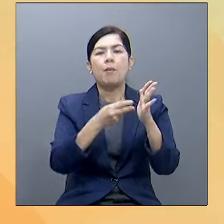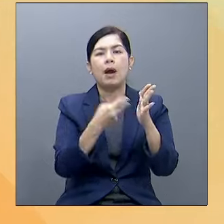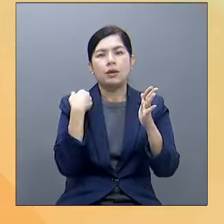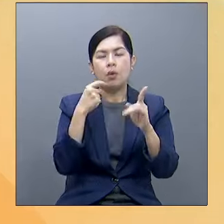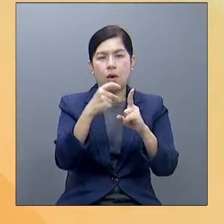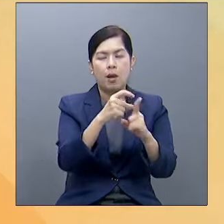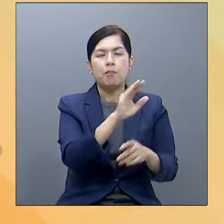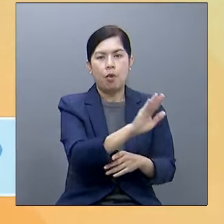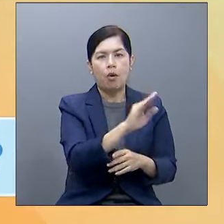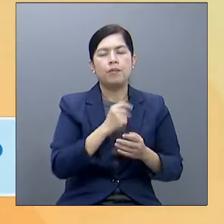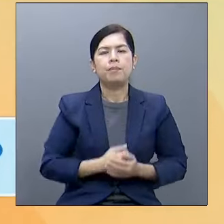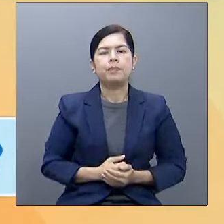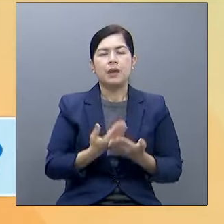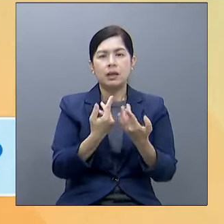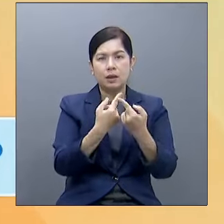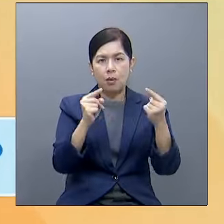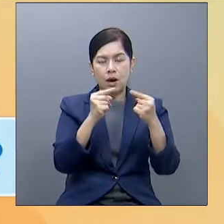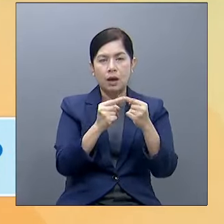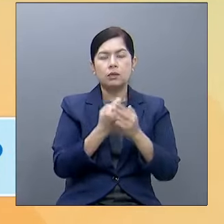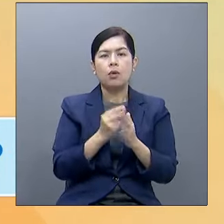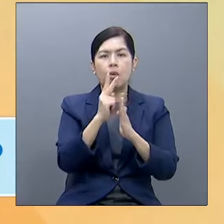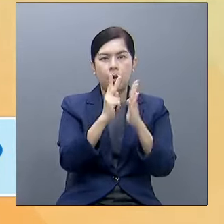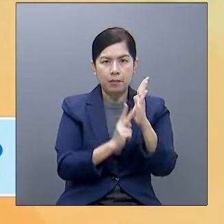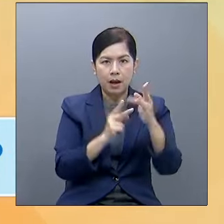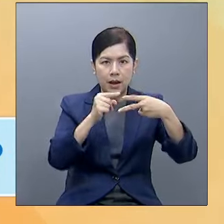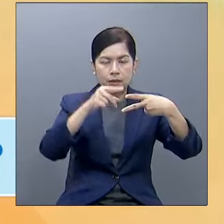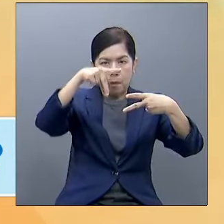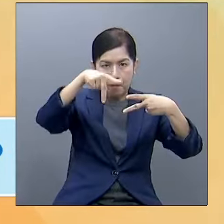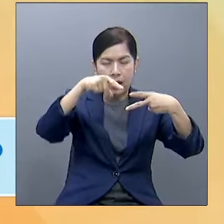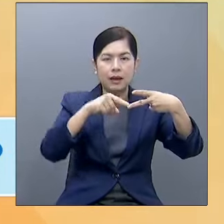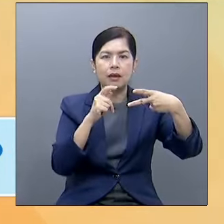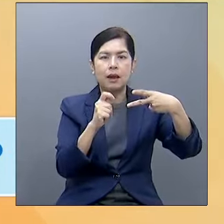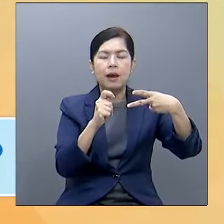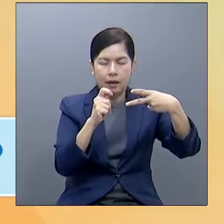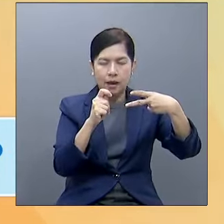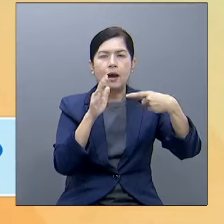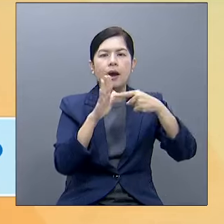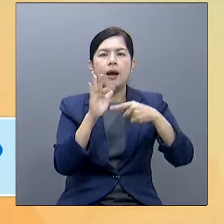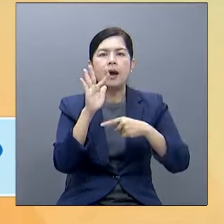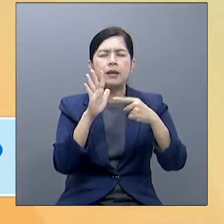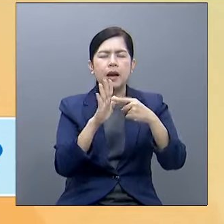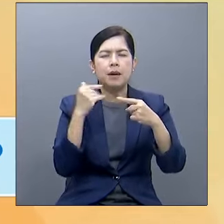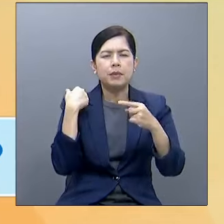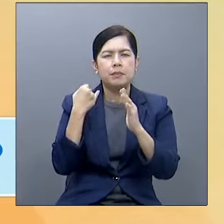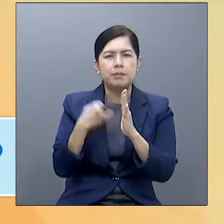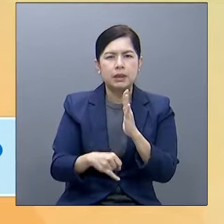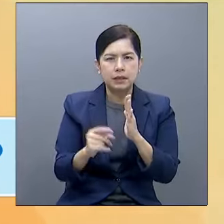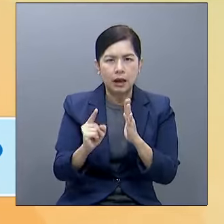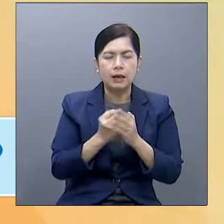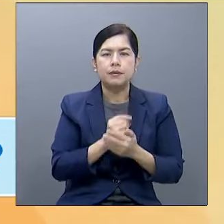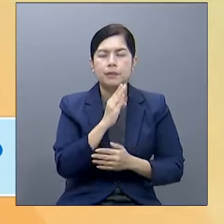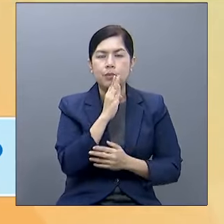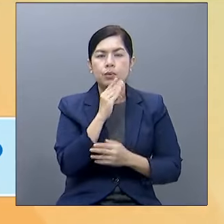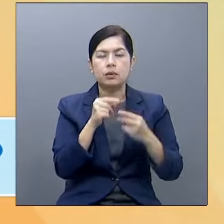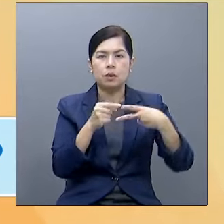ละเอียดแบบนี้แต่ทั้ง2 อย่างเนี้ยทั้งแพ่งและอาญา ครับ รายละเอียดเรื่องของความผิดนะครับพี่ผิด ครับในเรื่องของทางแพ่งแพ่งเนี่ยง่ายมากเลยคืออ